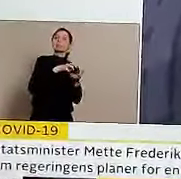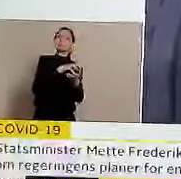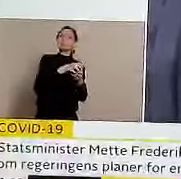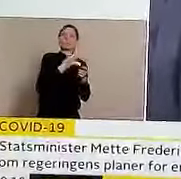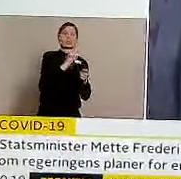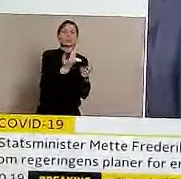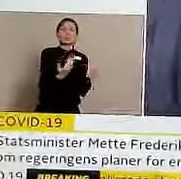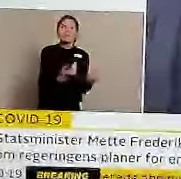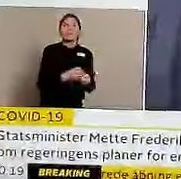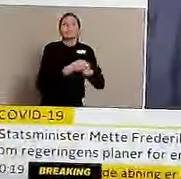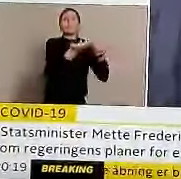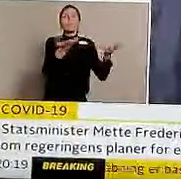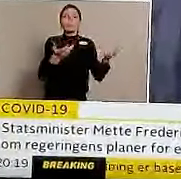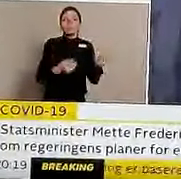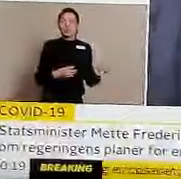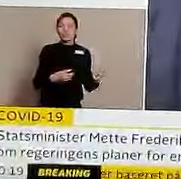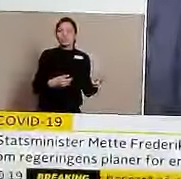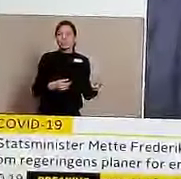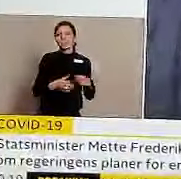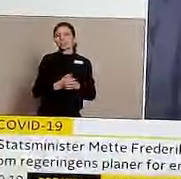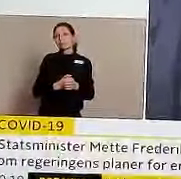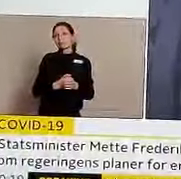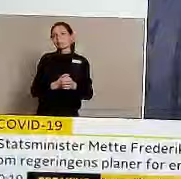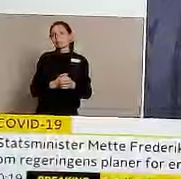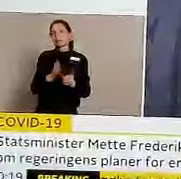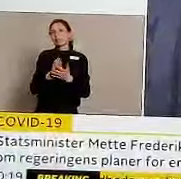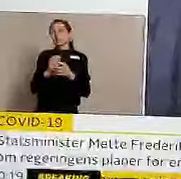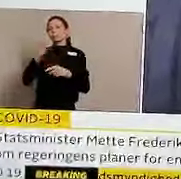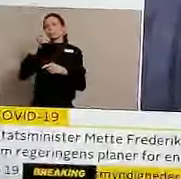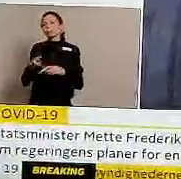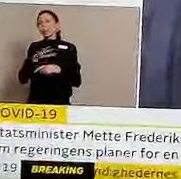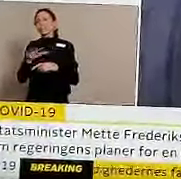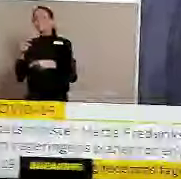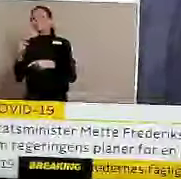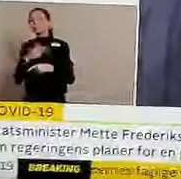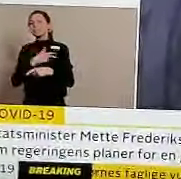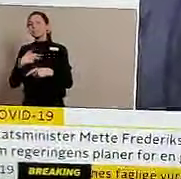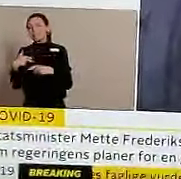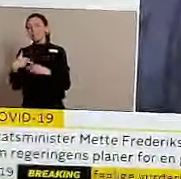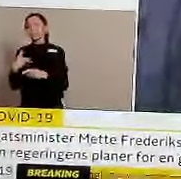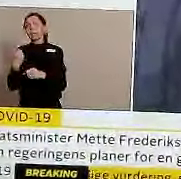على أنه يلتغى هذا الاحتفال والاحتفالات أيضا التي تحصل في